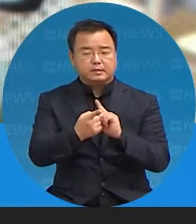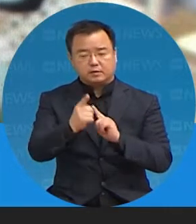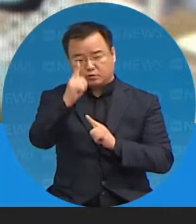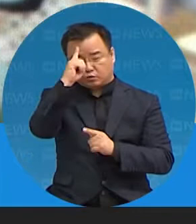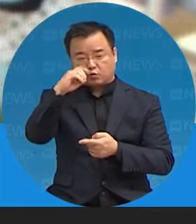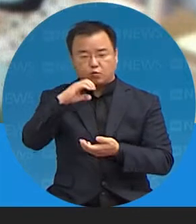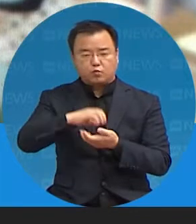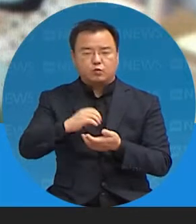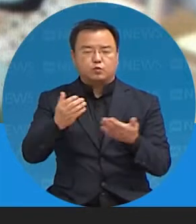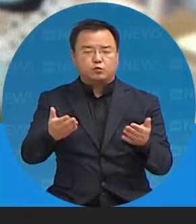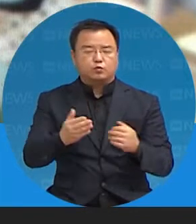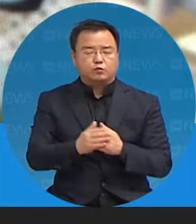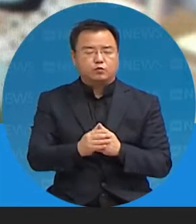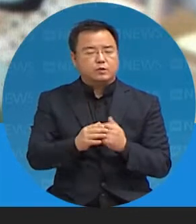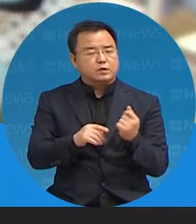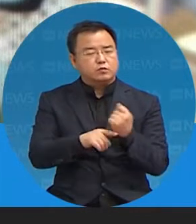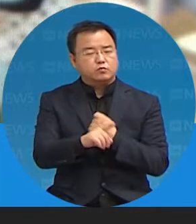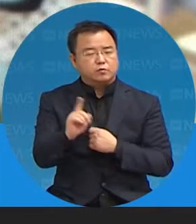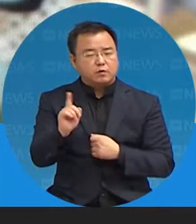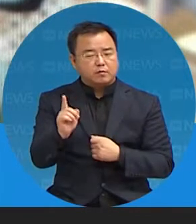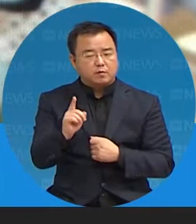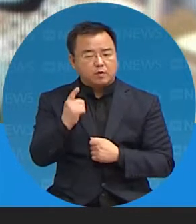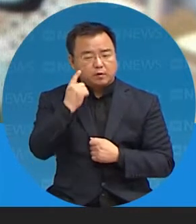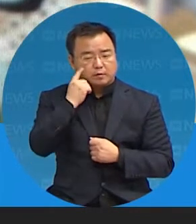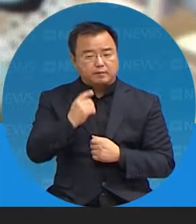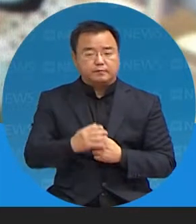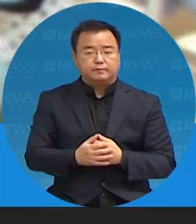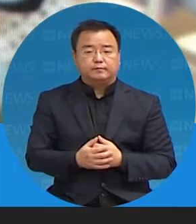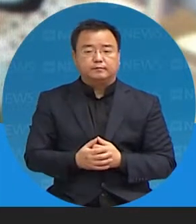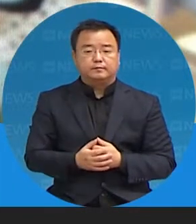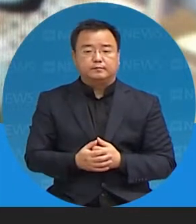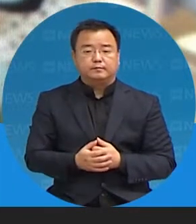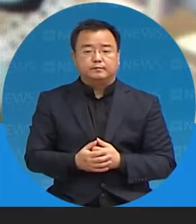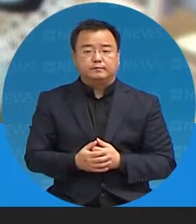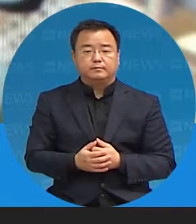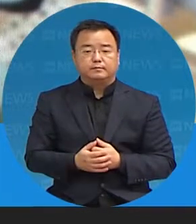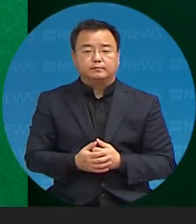이렇게 된 이유가 뭔지 서진석 기자가 취재했습니다